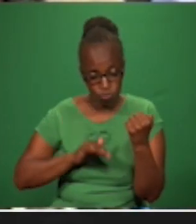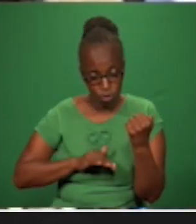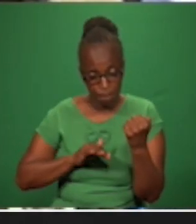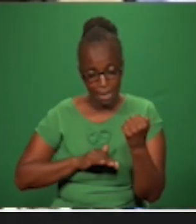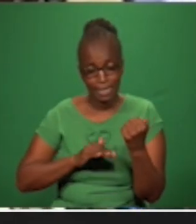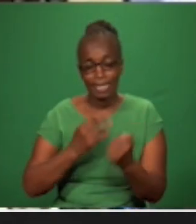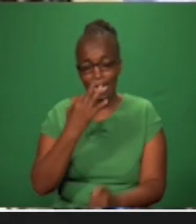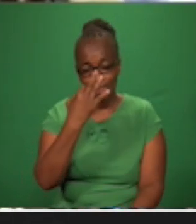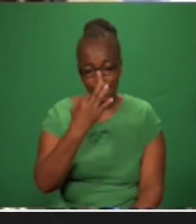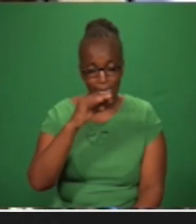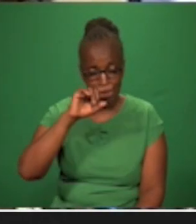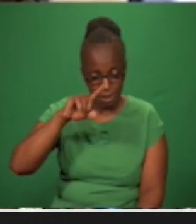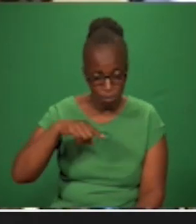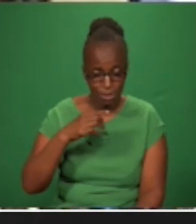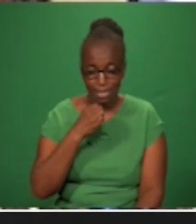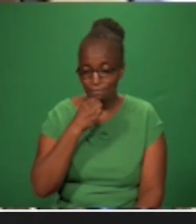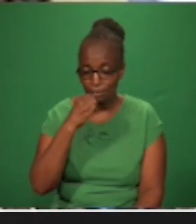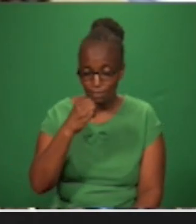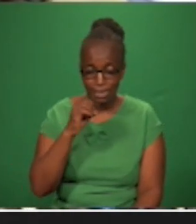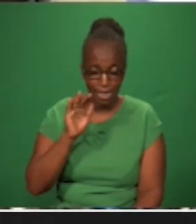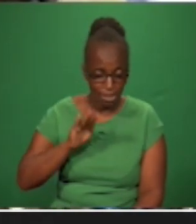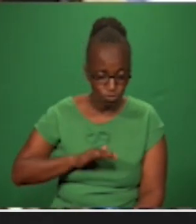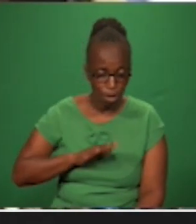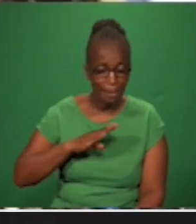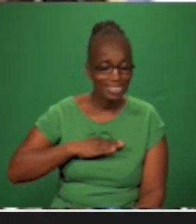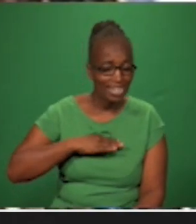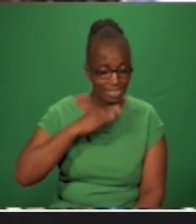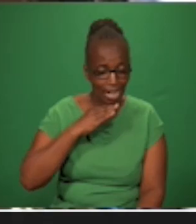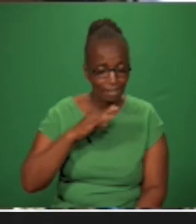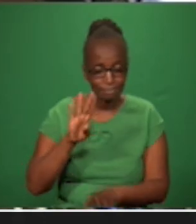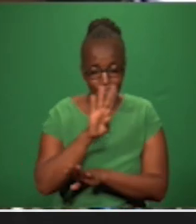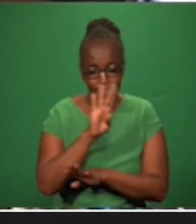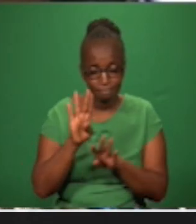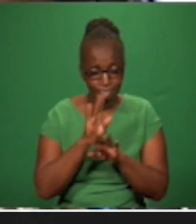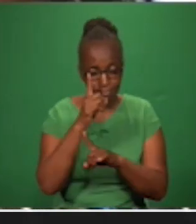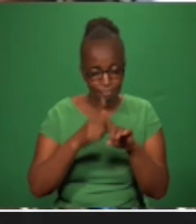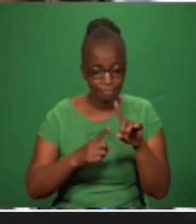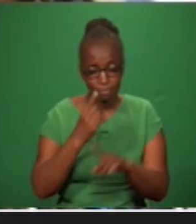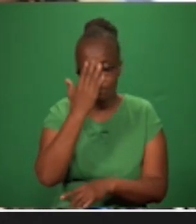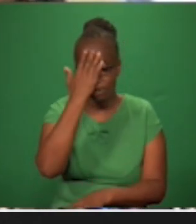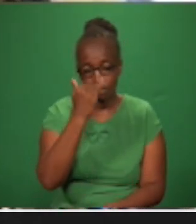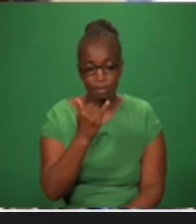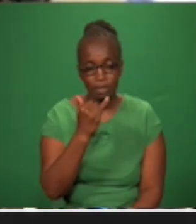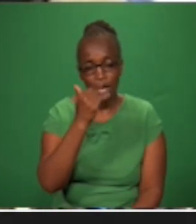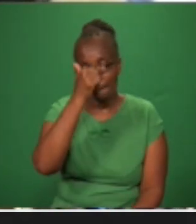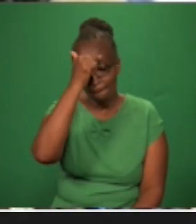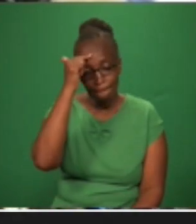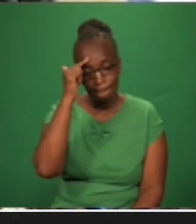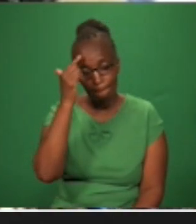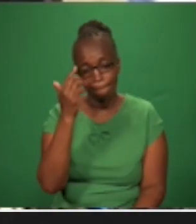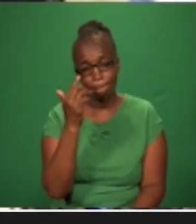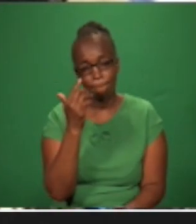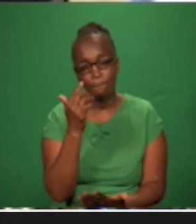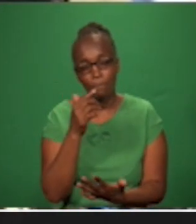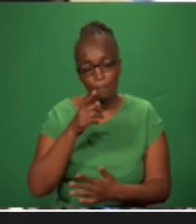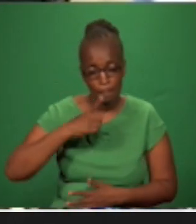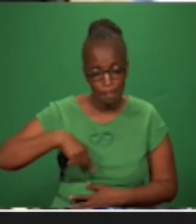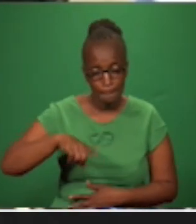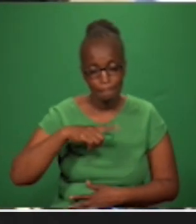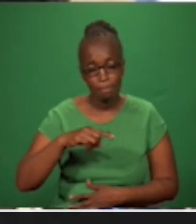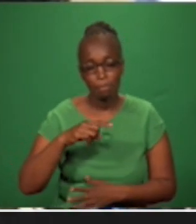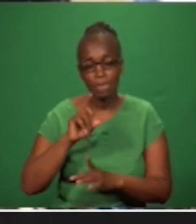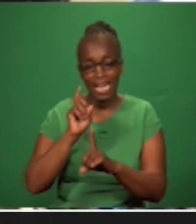are losing more than 3,000 women, almost 3,500 women. Every year they die